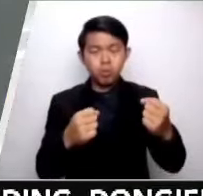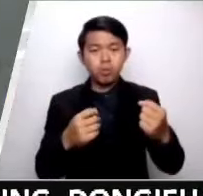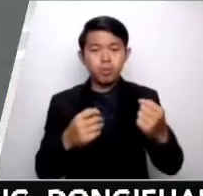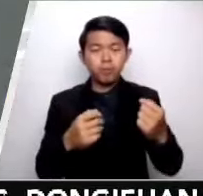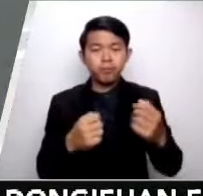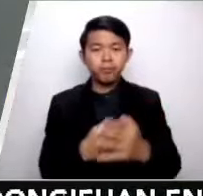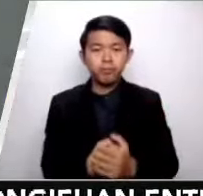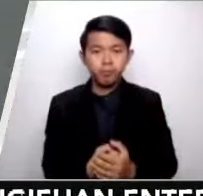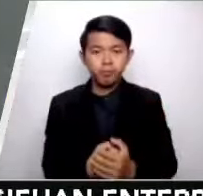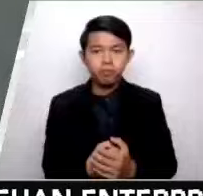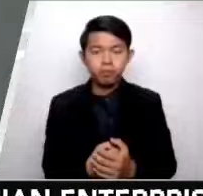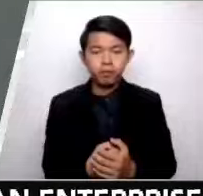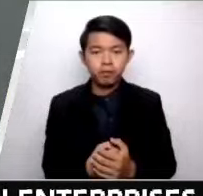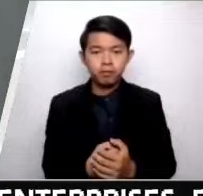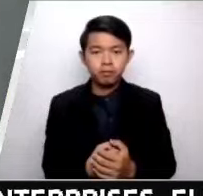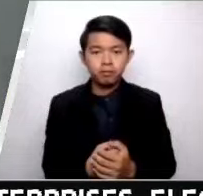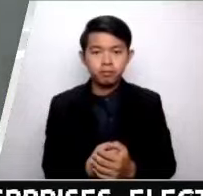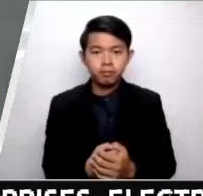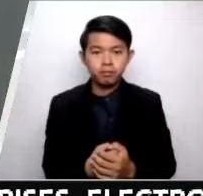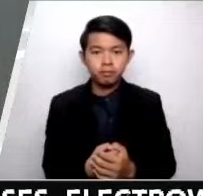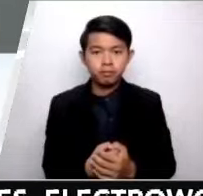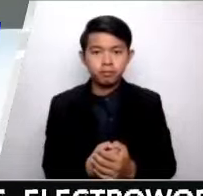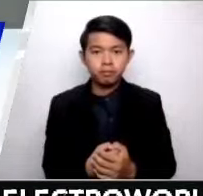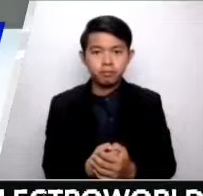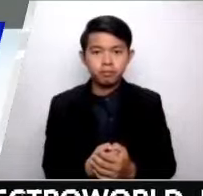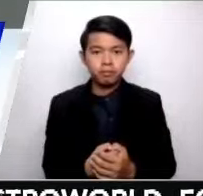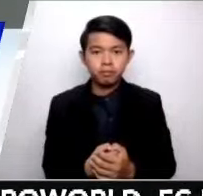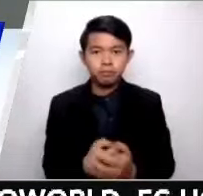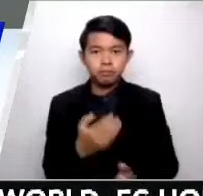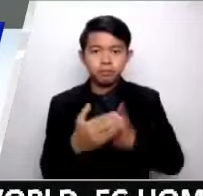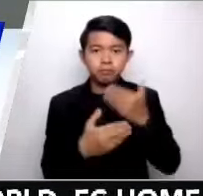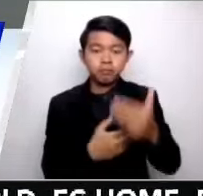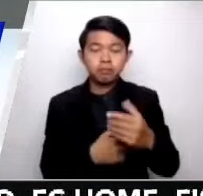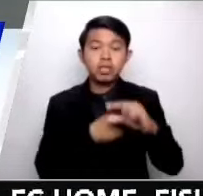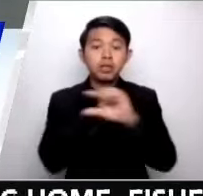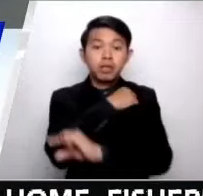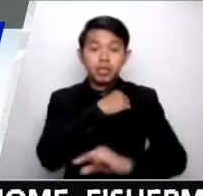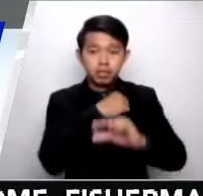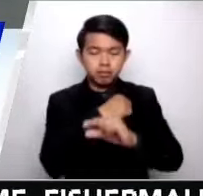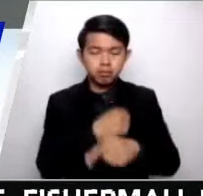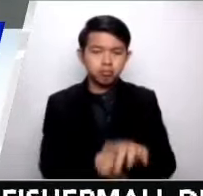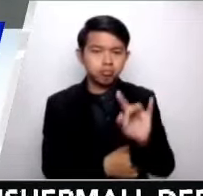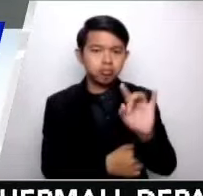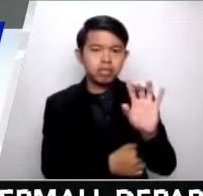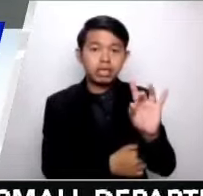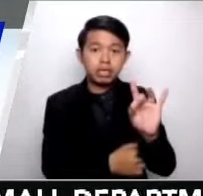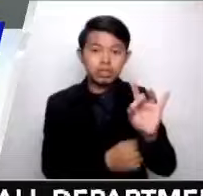Nanod na po ang bahay. Sa Sariaya, Quezon, 8 bahay ang inanod.